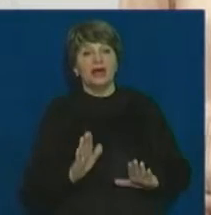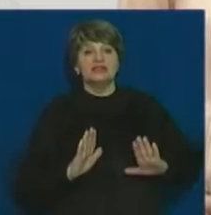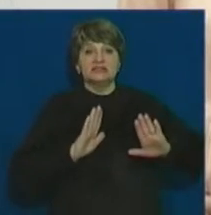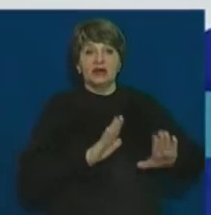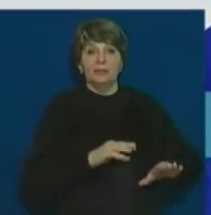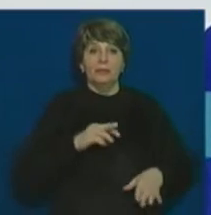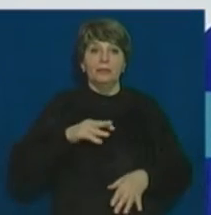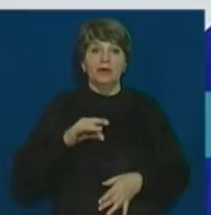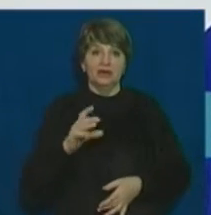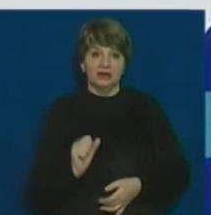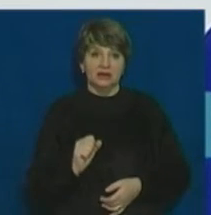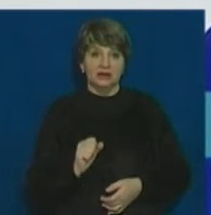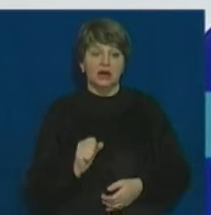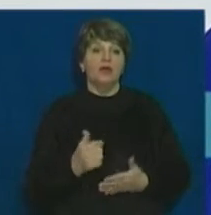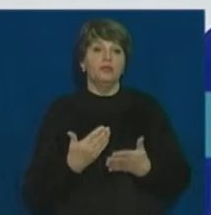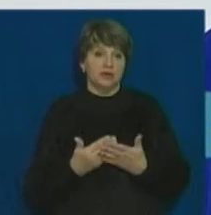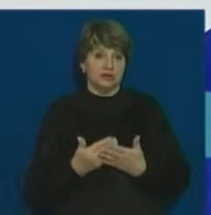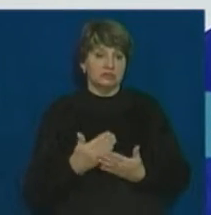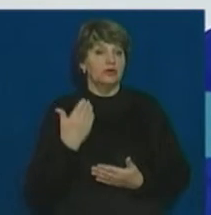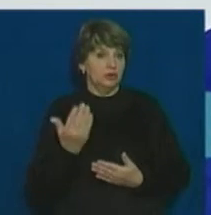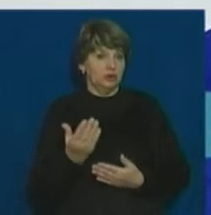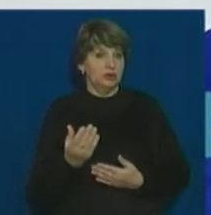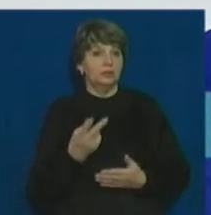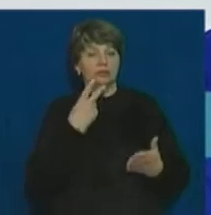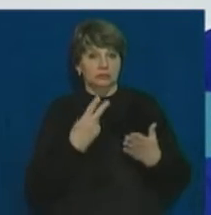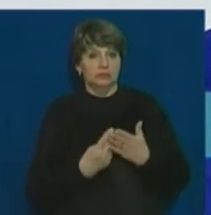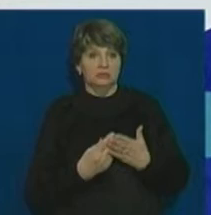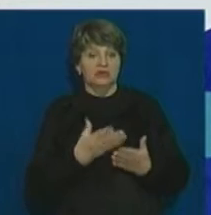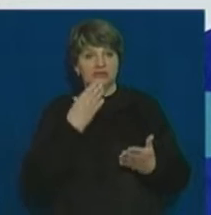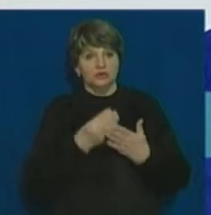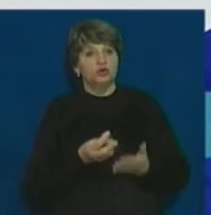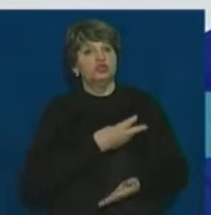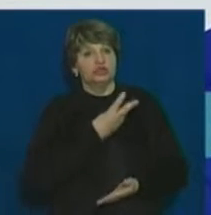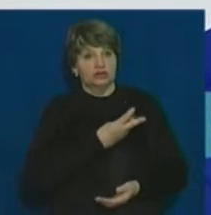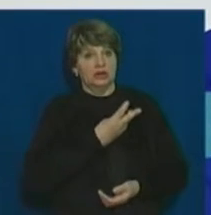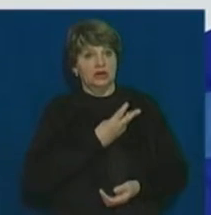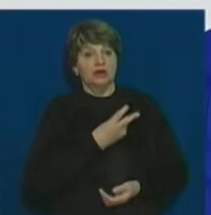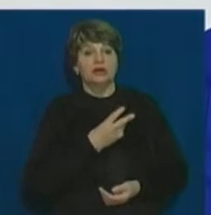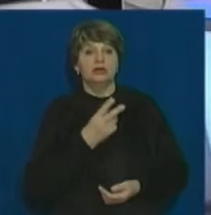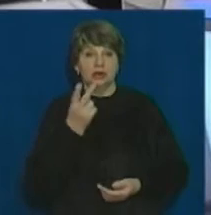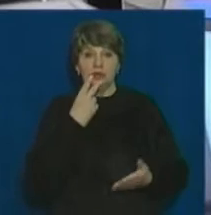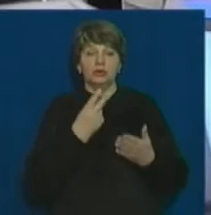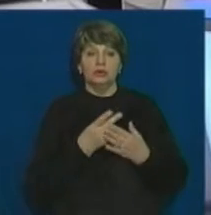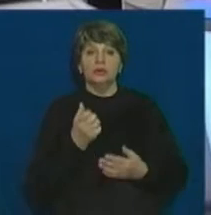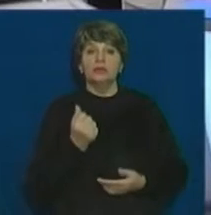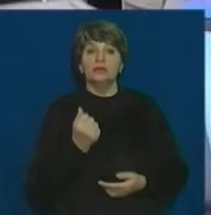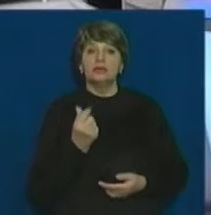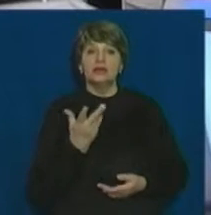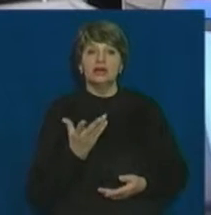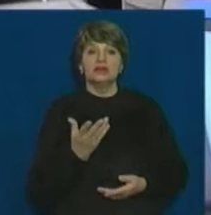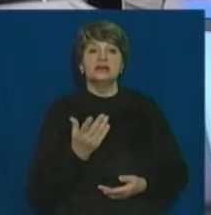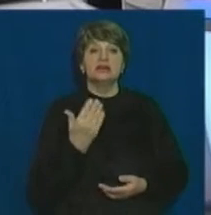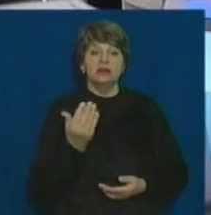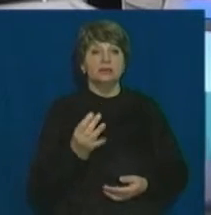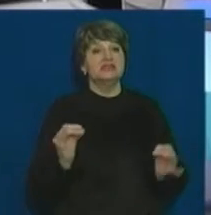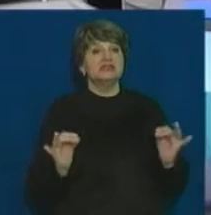голови. І, в принципі, вони виявили бажання, вони зрозуміли, наскільки це може бути їм цікаво. Було